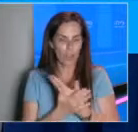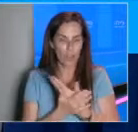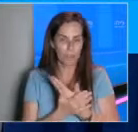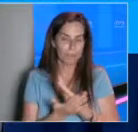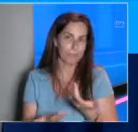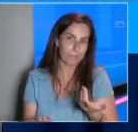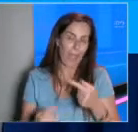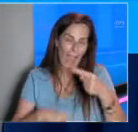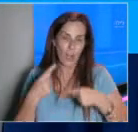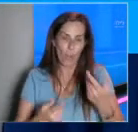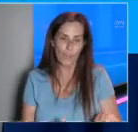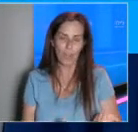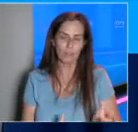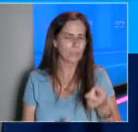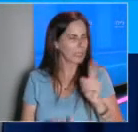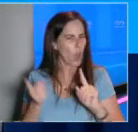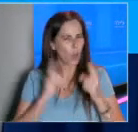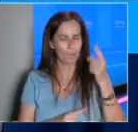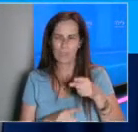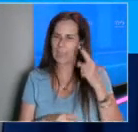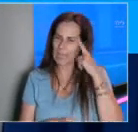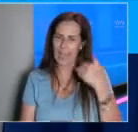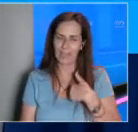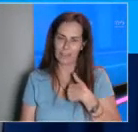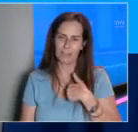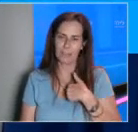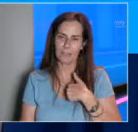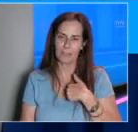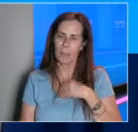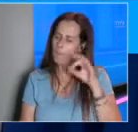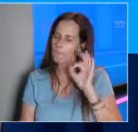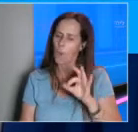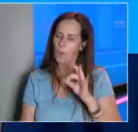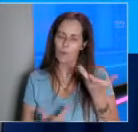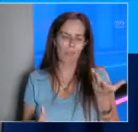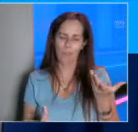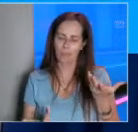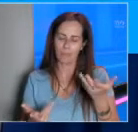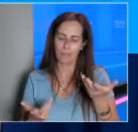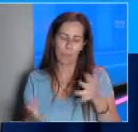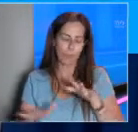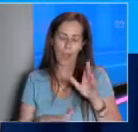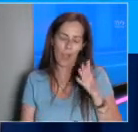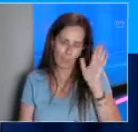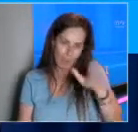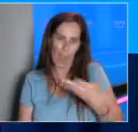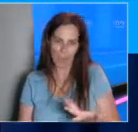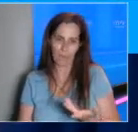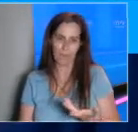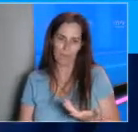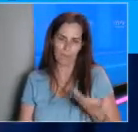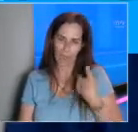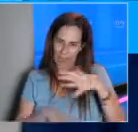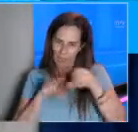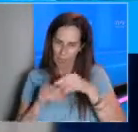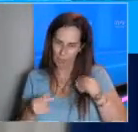נקרא לה החילופית הזאת, זה לא קורה, וזה בעיניי משבש כל סדרי שלטון, אבל בסדר, נו, בחייך. היית איתי,